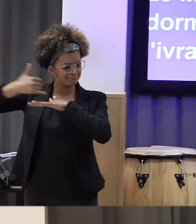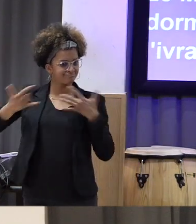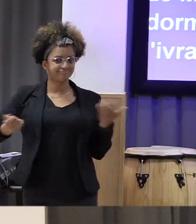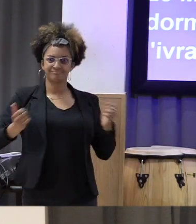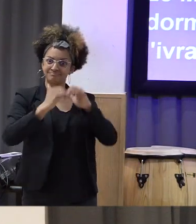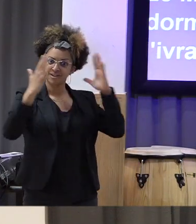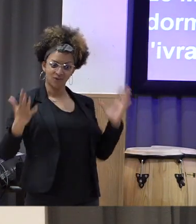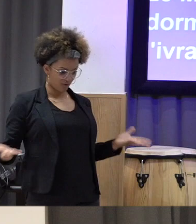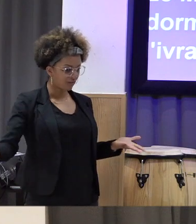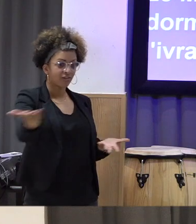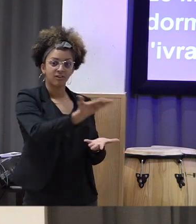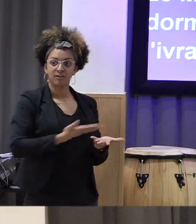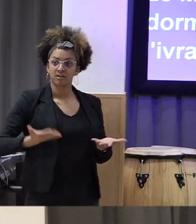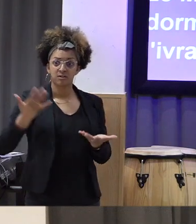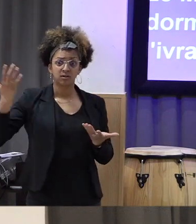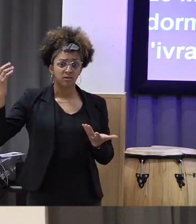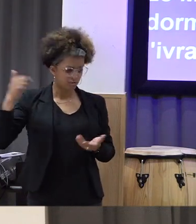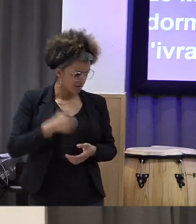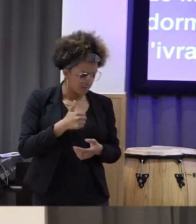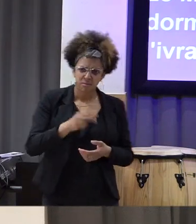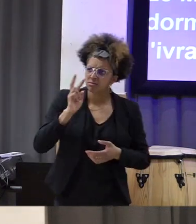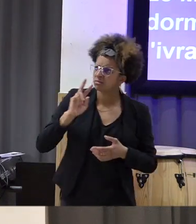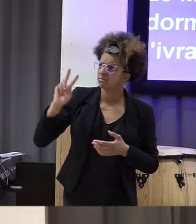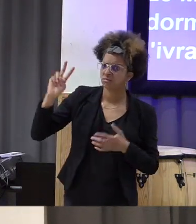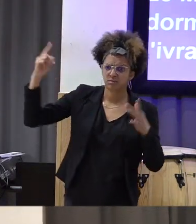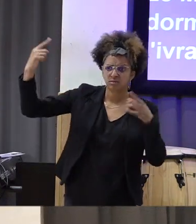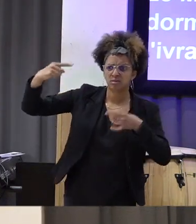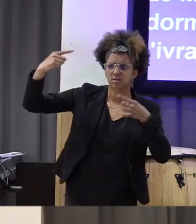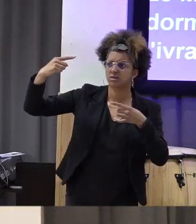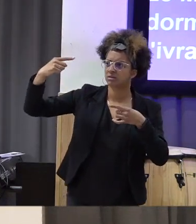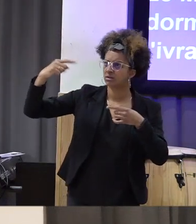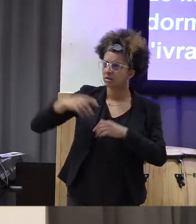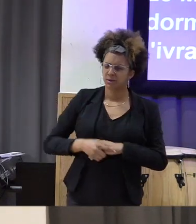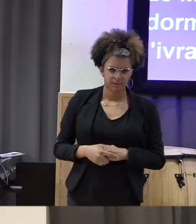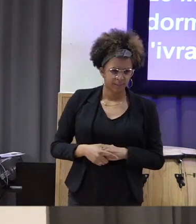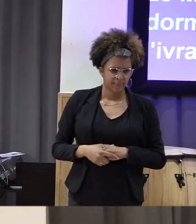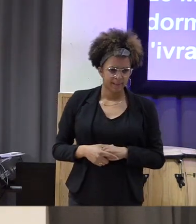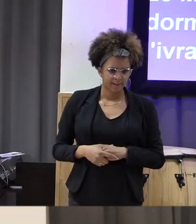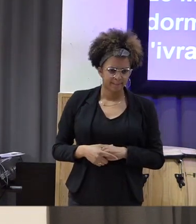maison vint et sema de l'ivraie parmi le froment.